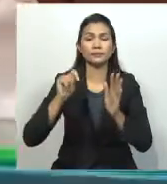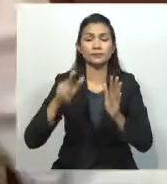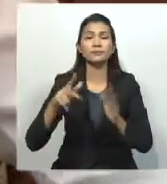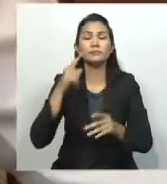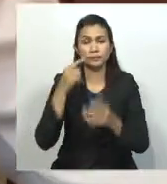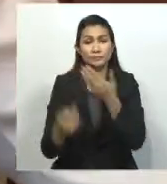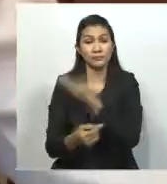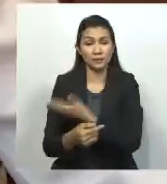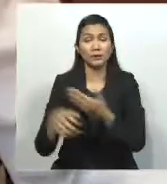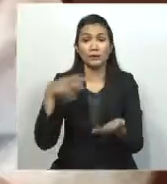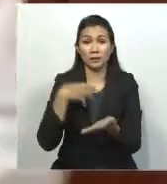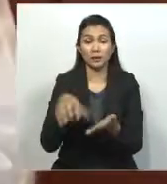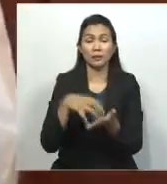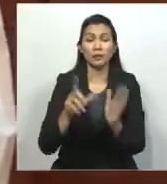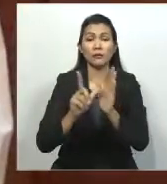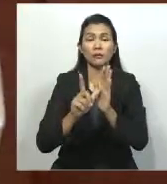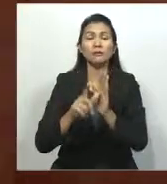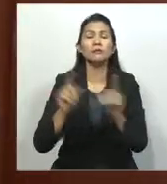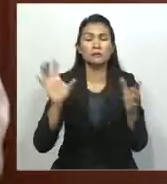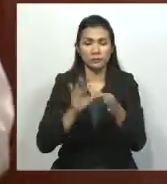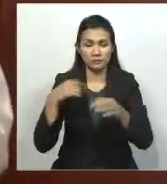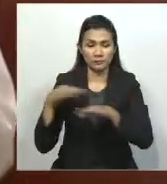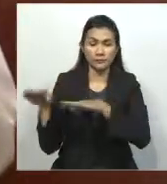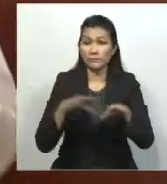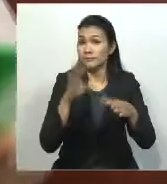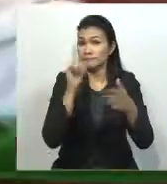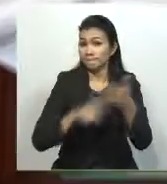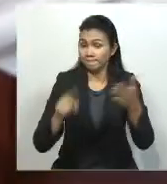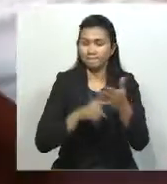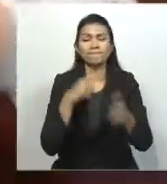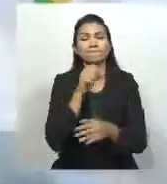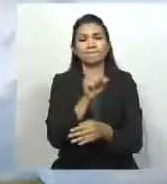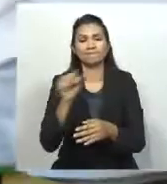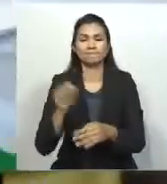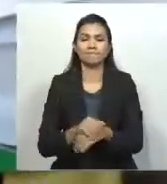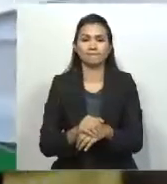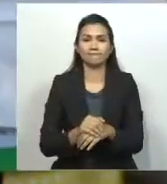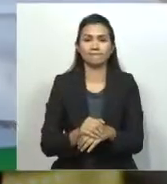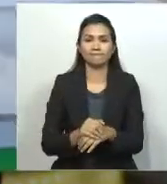การกกต.ก็พูดถึงเรื่องของการเตรียมการเลือกตั้งส.ส.นะคะบอกว่า